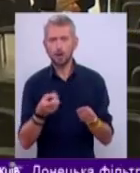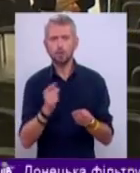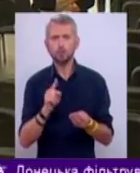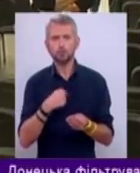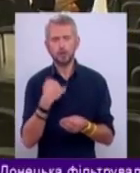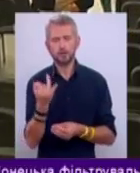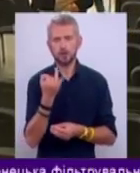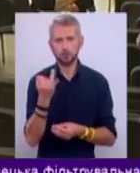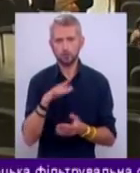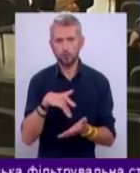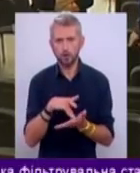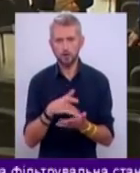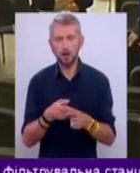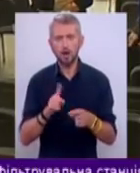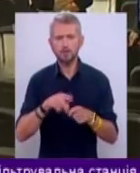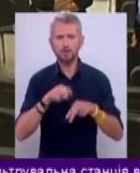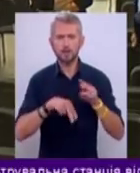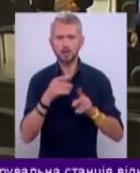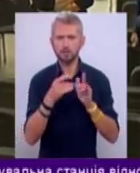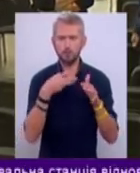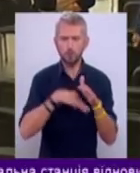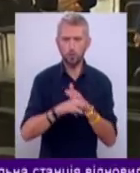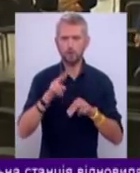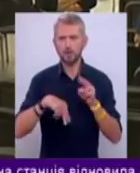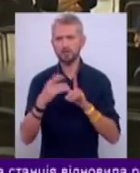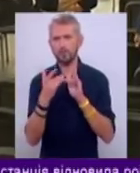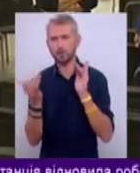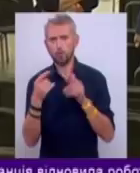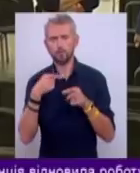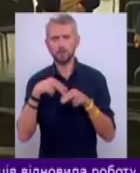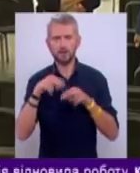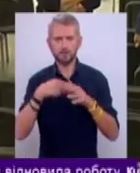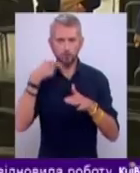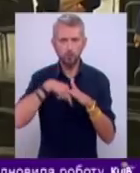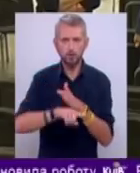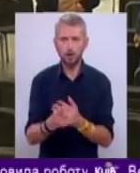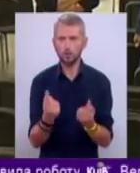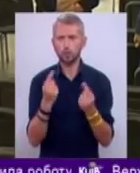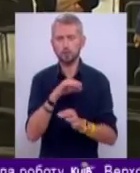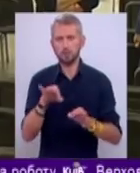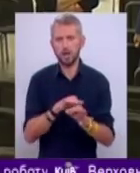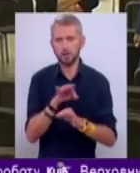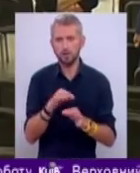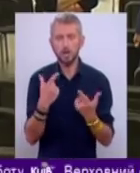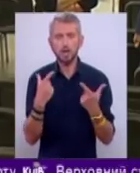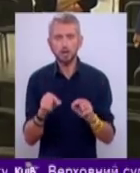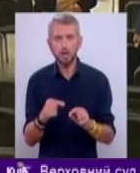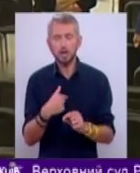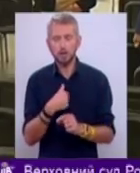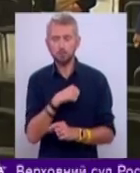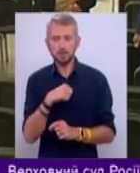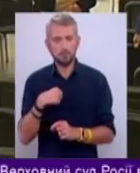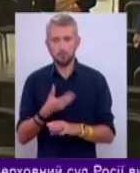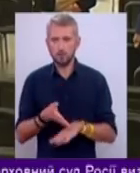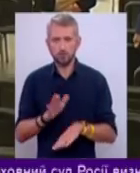которые нас интересуют в городе. Это строительство метро, строительство мостов, строительство туннелей, больших инфраструктурных объектов, где нам самим тяжело